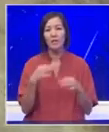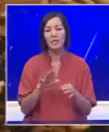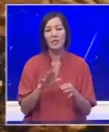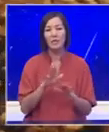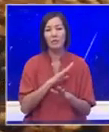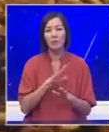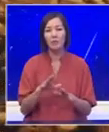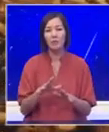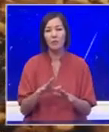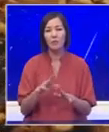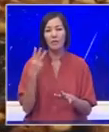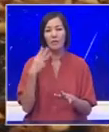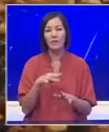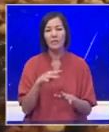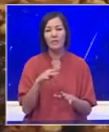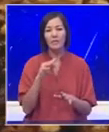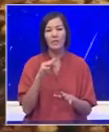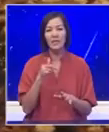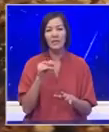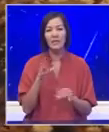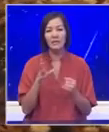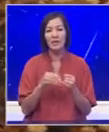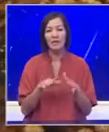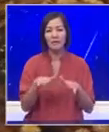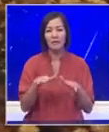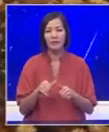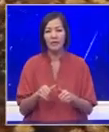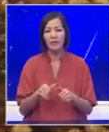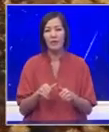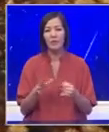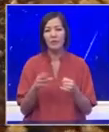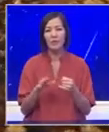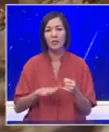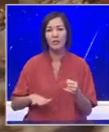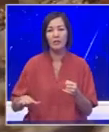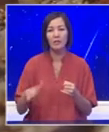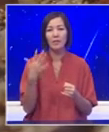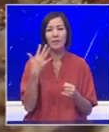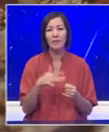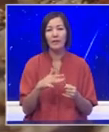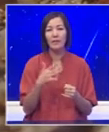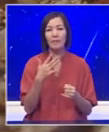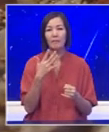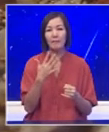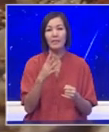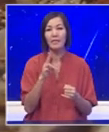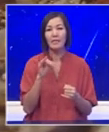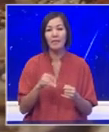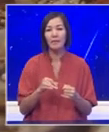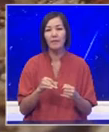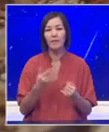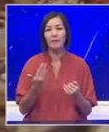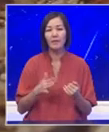тридцати тысяч гектаров к слову изъятию подлежат участки в радиусе пяти километров вокруг населенных пунктов